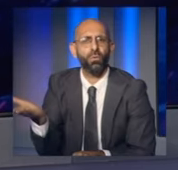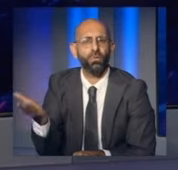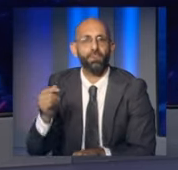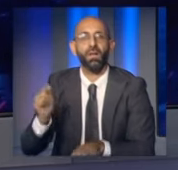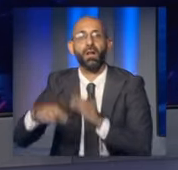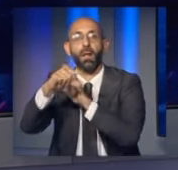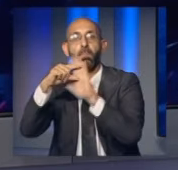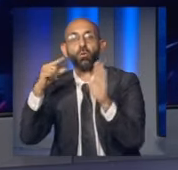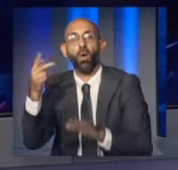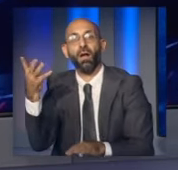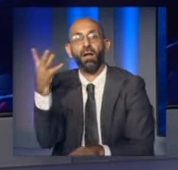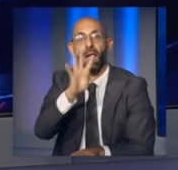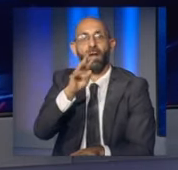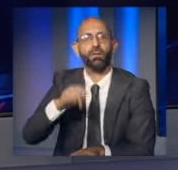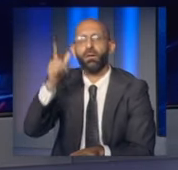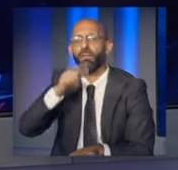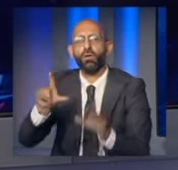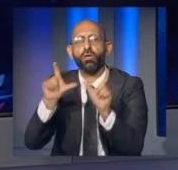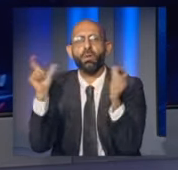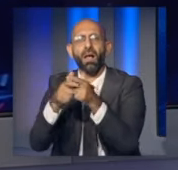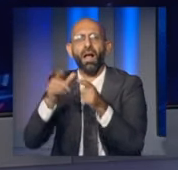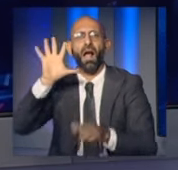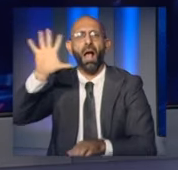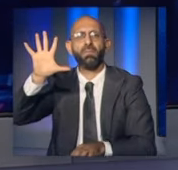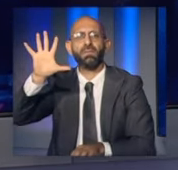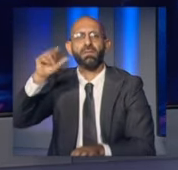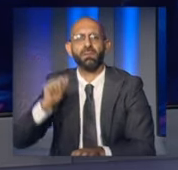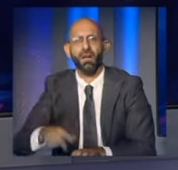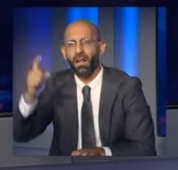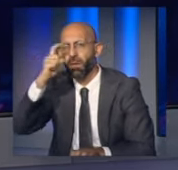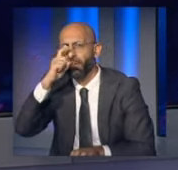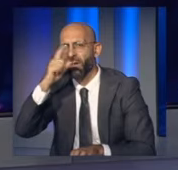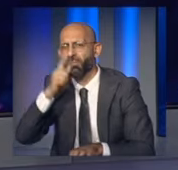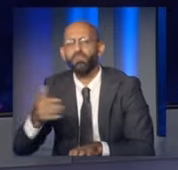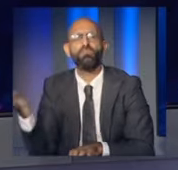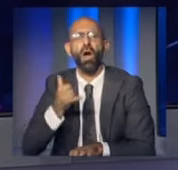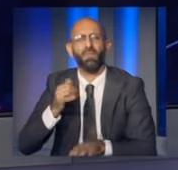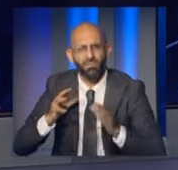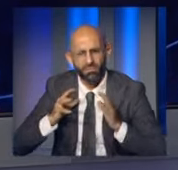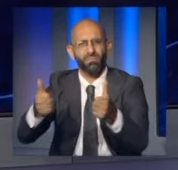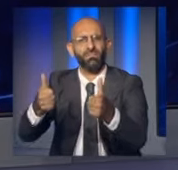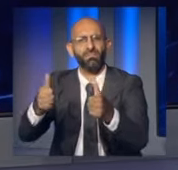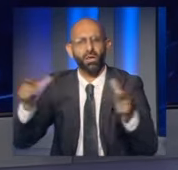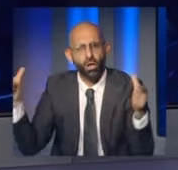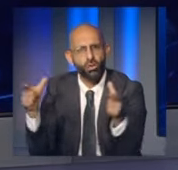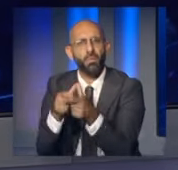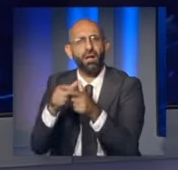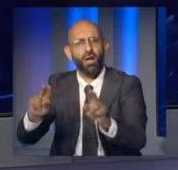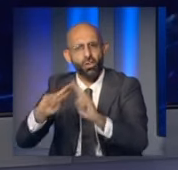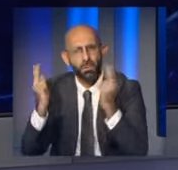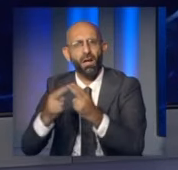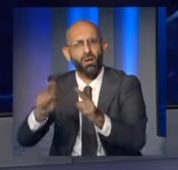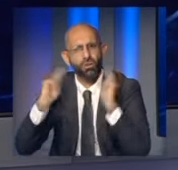النافذين. معتبراً أن بيان الخماسية تبنى الدعوة التي وجهها للحوار بري، إذا قرروا